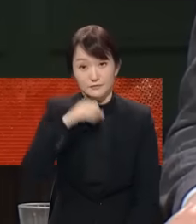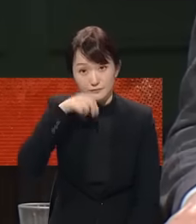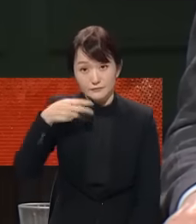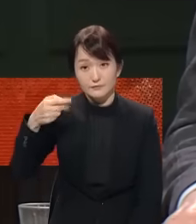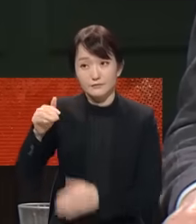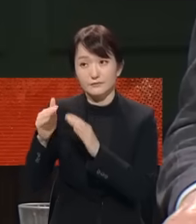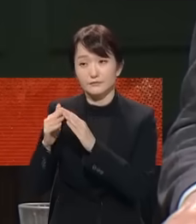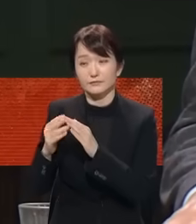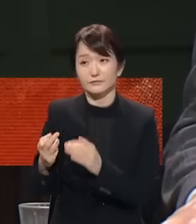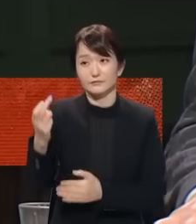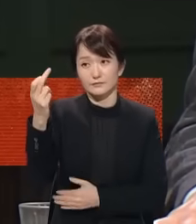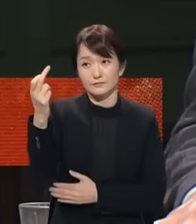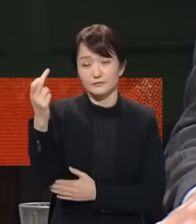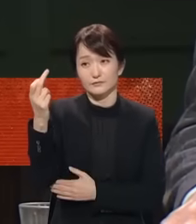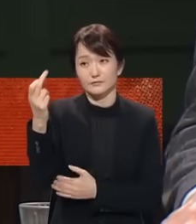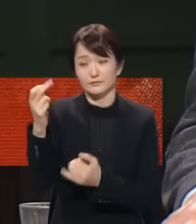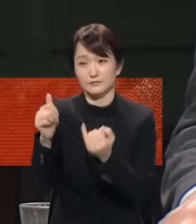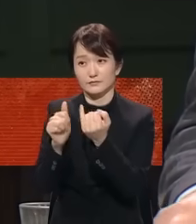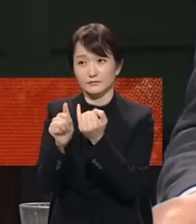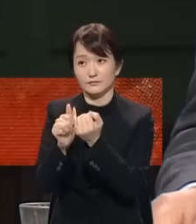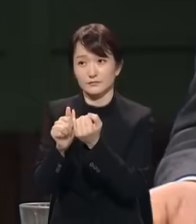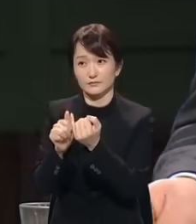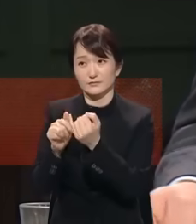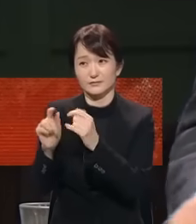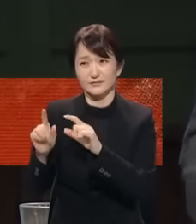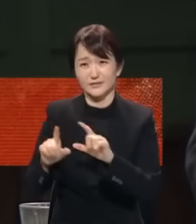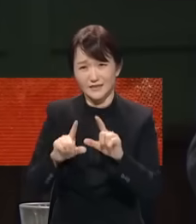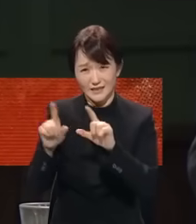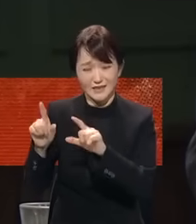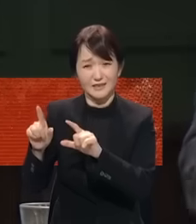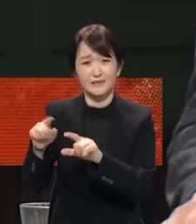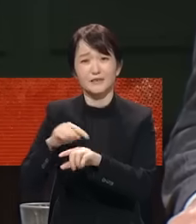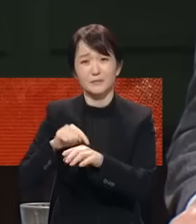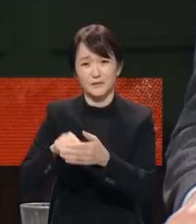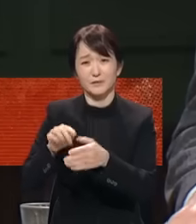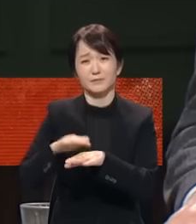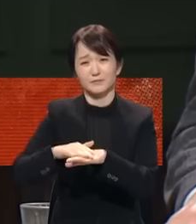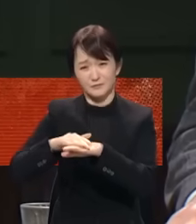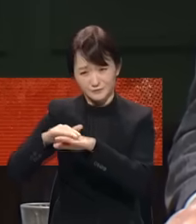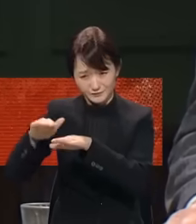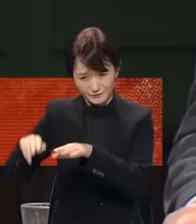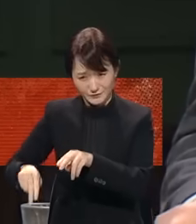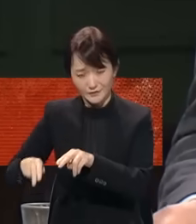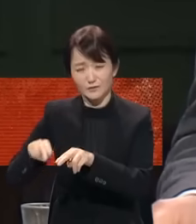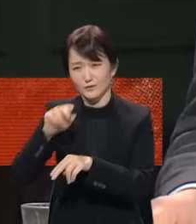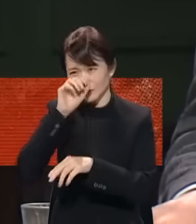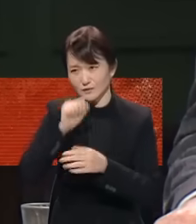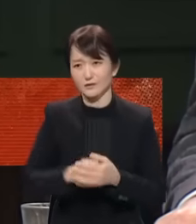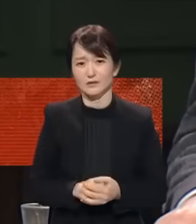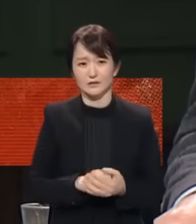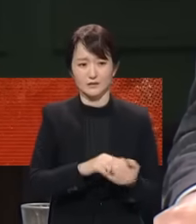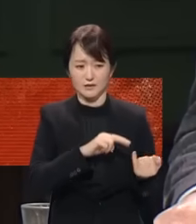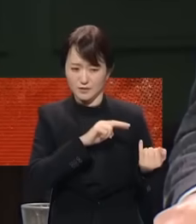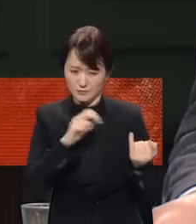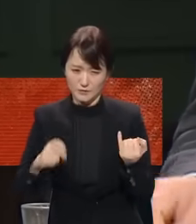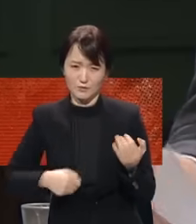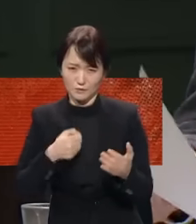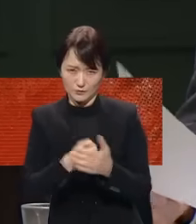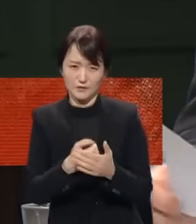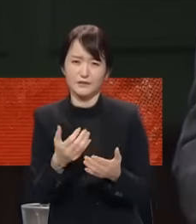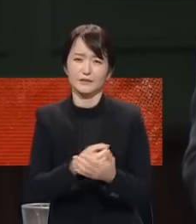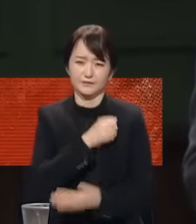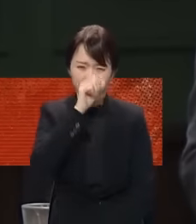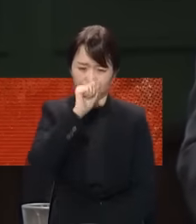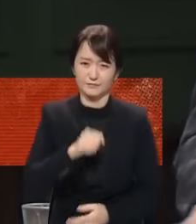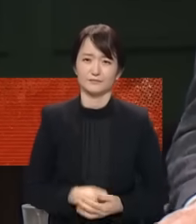시댁이랑 형네랑 사이좋게 지낼 마음을 내려놓으시는 게 좋을 것 같아요 하셨고요. 쌀리님도 미움받을 용기를 좀 가지시는 게 좋을 것 같습니다